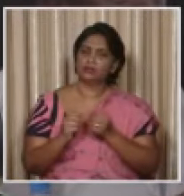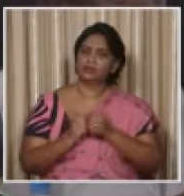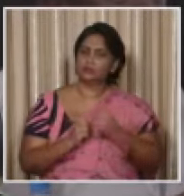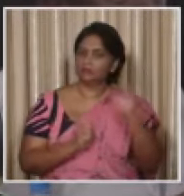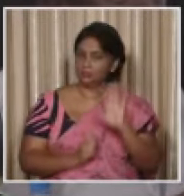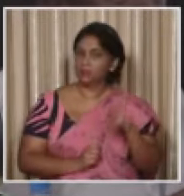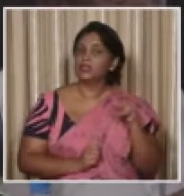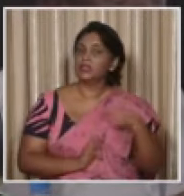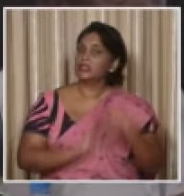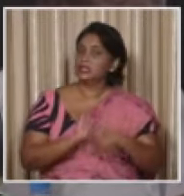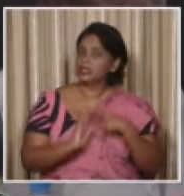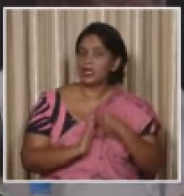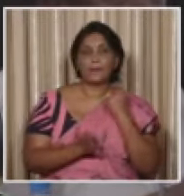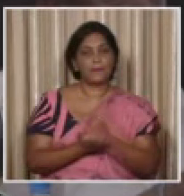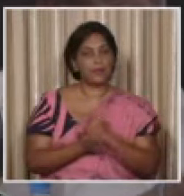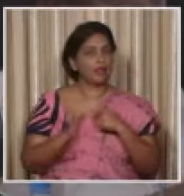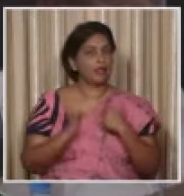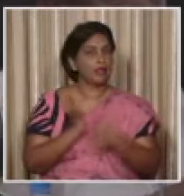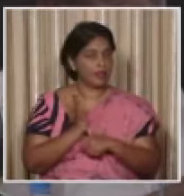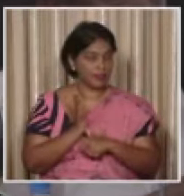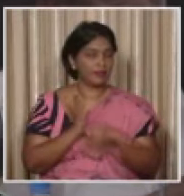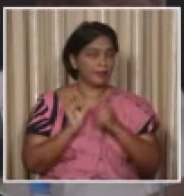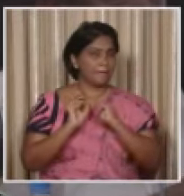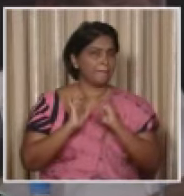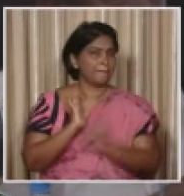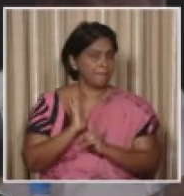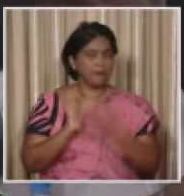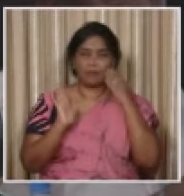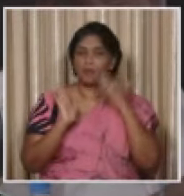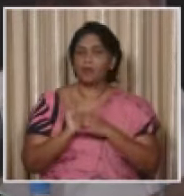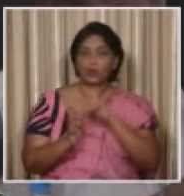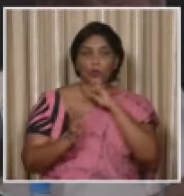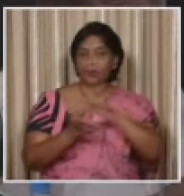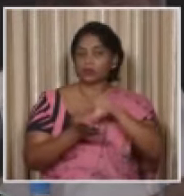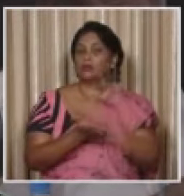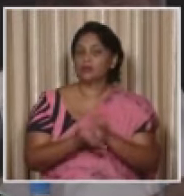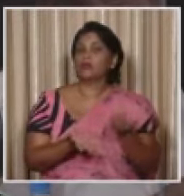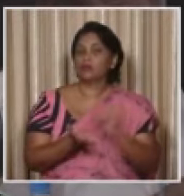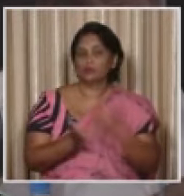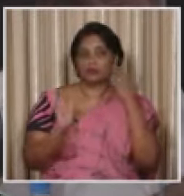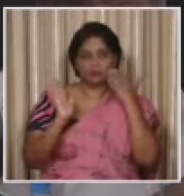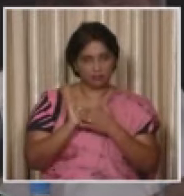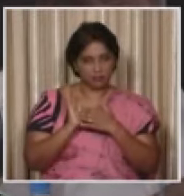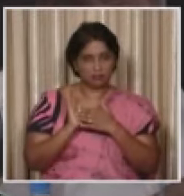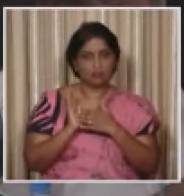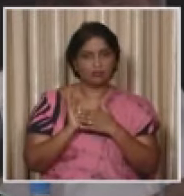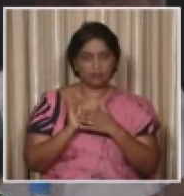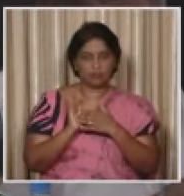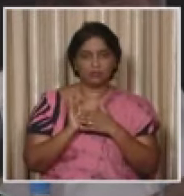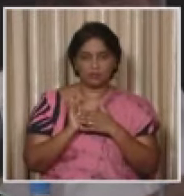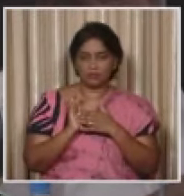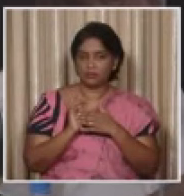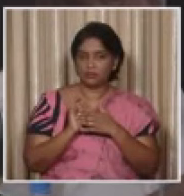අතර ශ්‍රී ලංකා මහා බැංකු පනත් කෙටුම්පත පිළිබඳ ශ්‍රේෂ්ඨාධිකරණ තීරණය මගින් නැවත අවධාරණය කෙරේ. ඒ වාක්‍ය කියවන